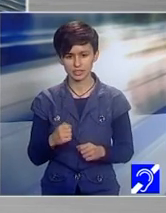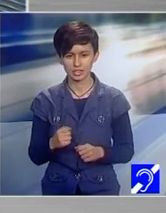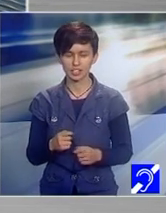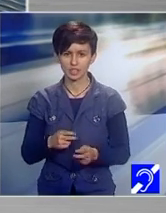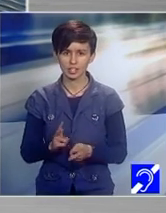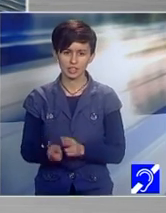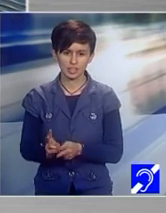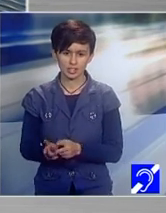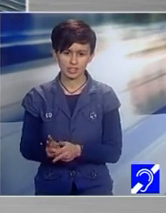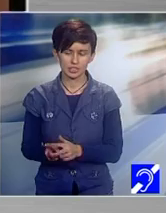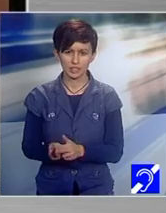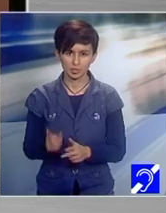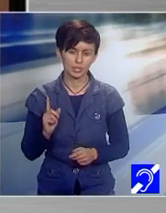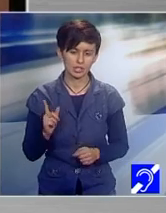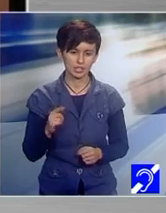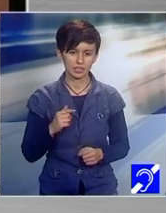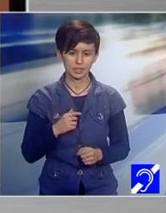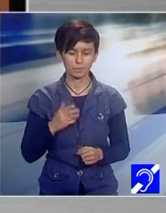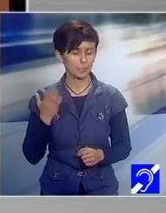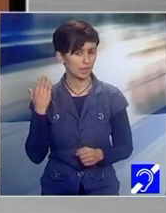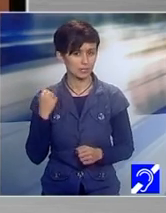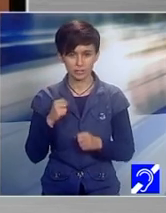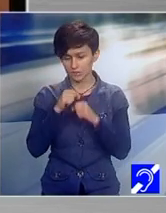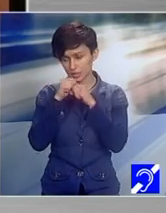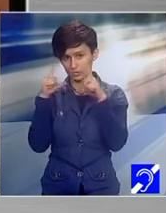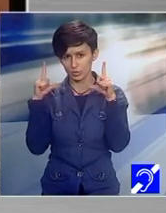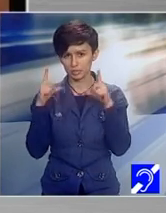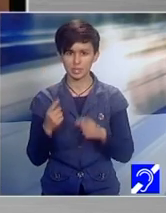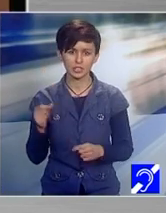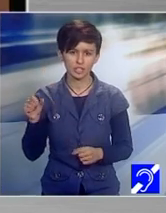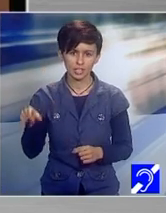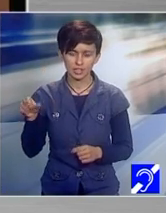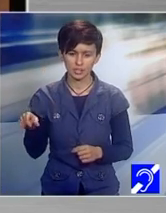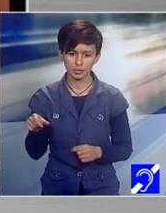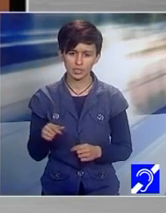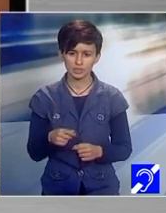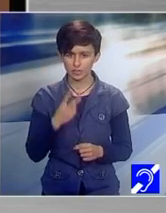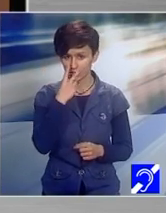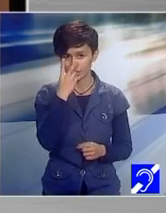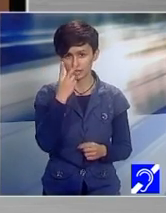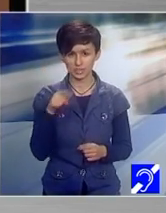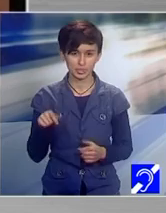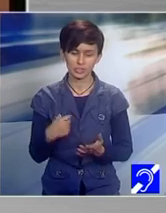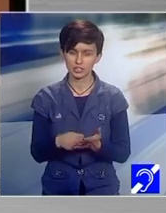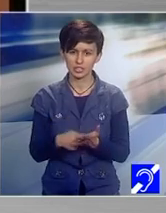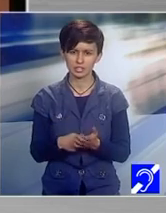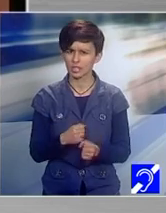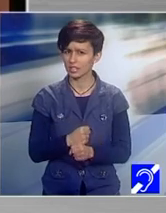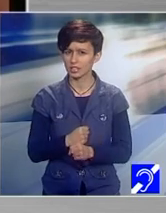Nu, dar am rămas mască ce fel de oameni întâlnești pe salariile alea de rahat.